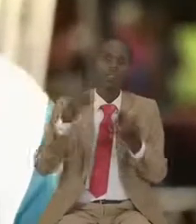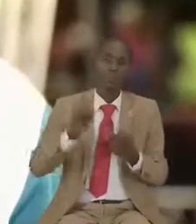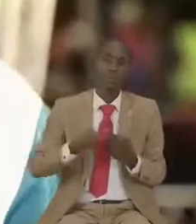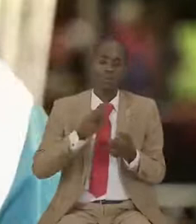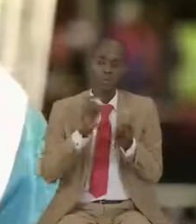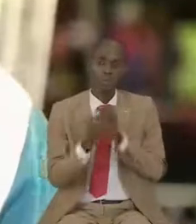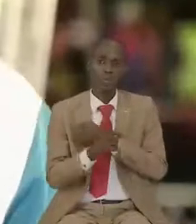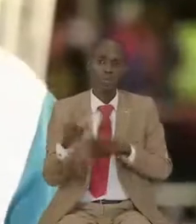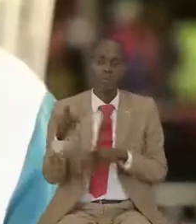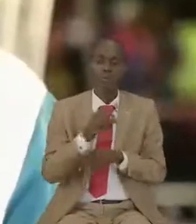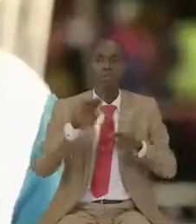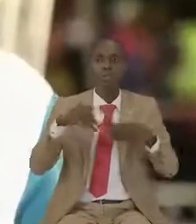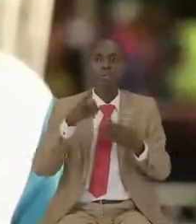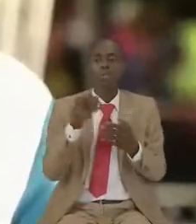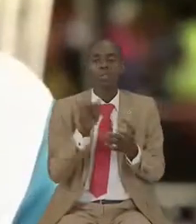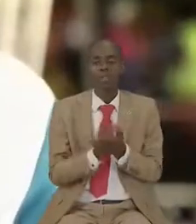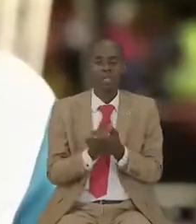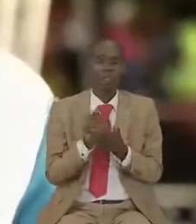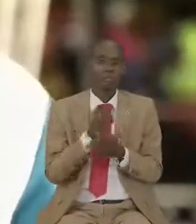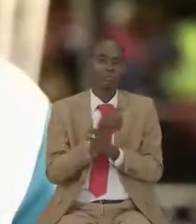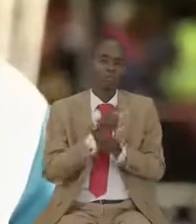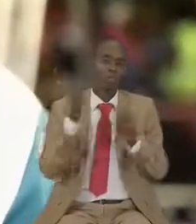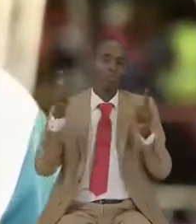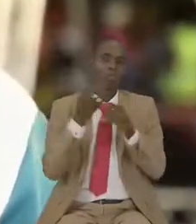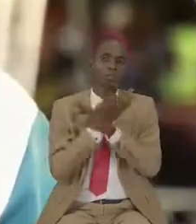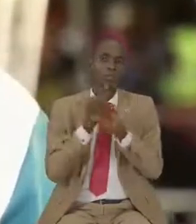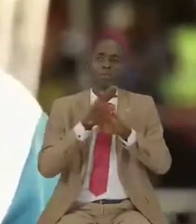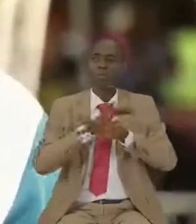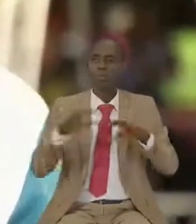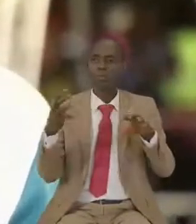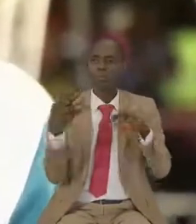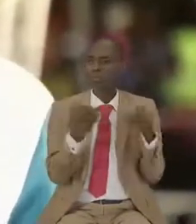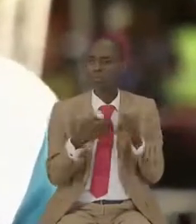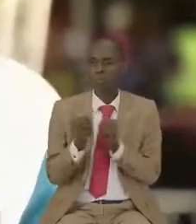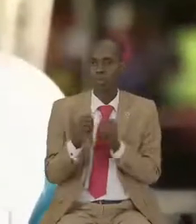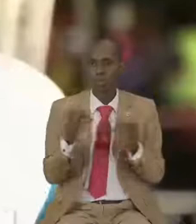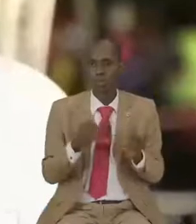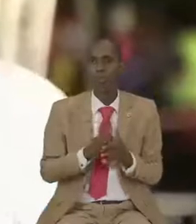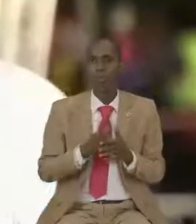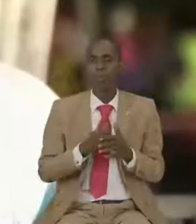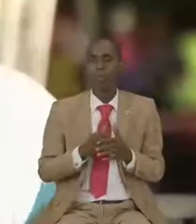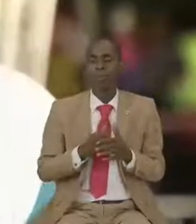Nous voulons vous aider. Soyez ferme, s'il vous plaît.